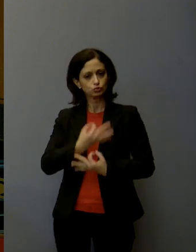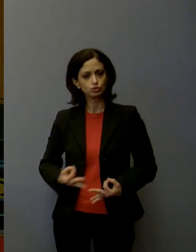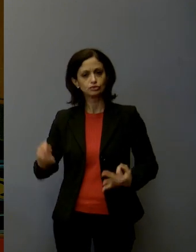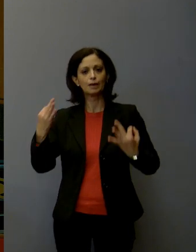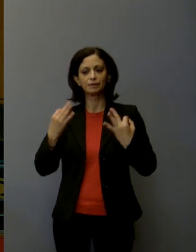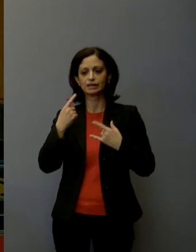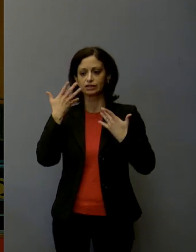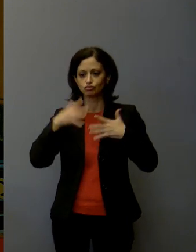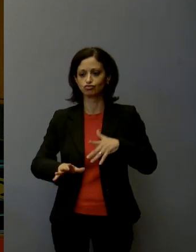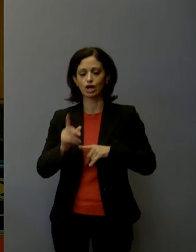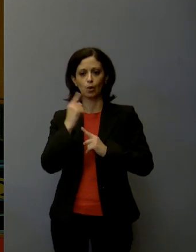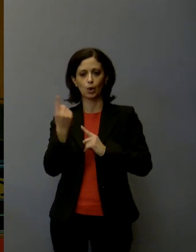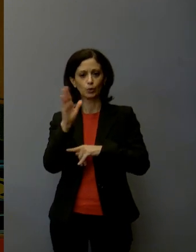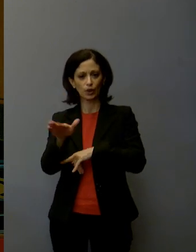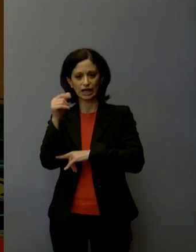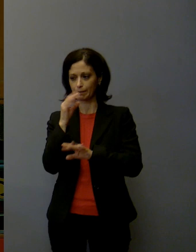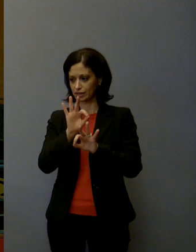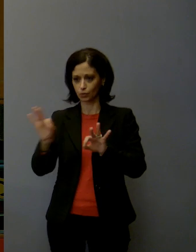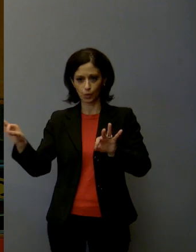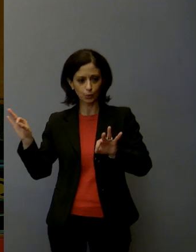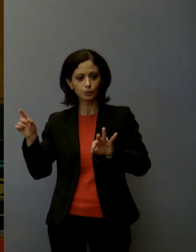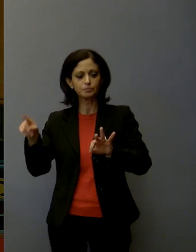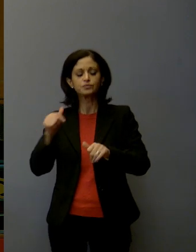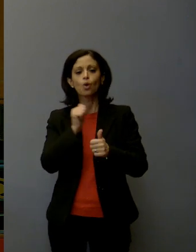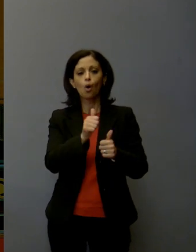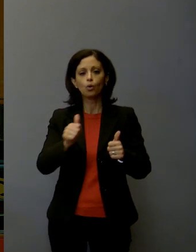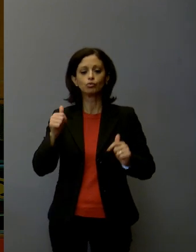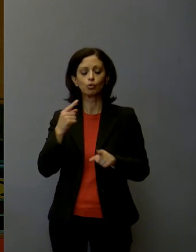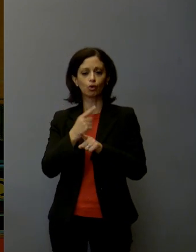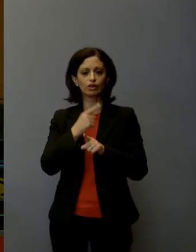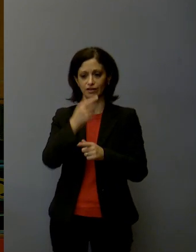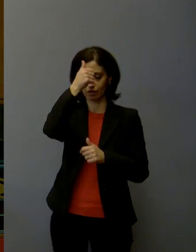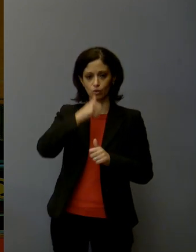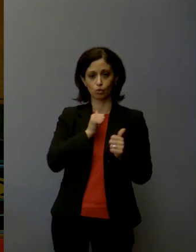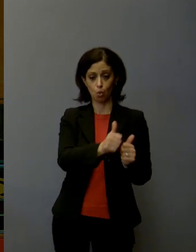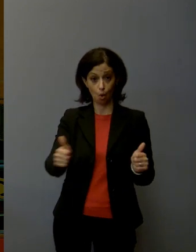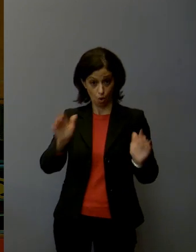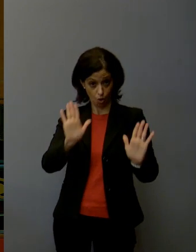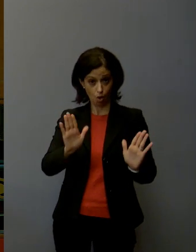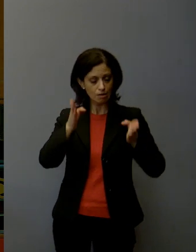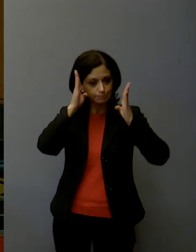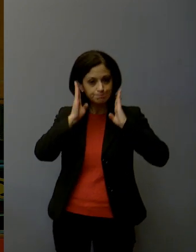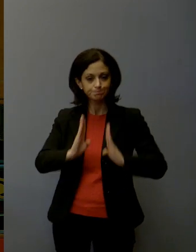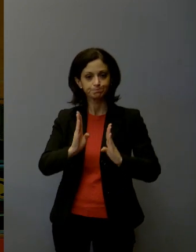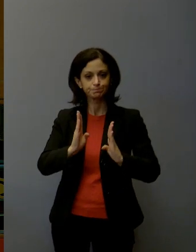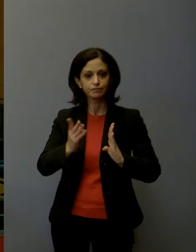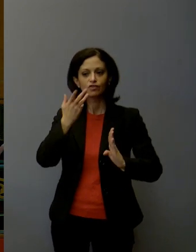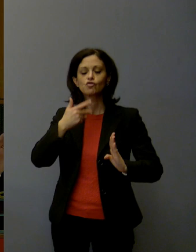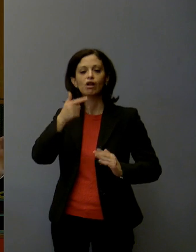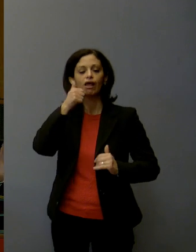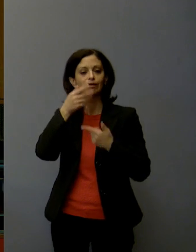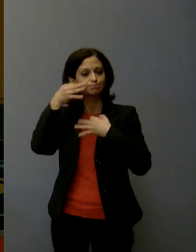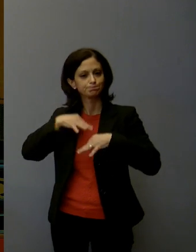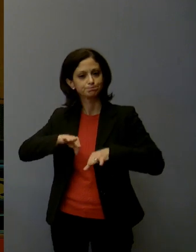è stato richiamato da qualcuno di voi ognuno deve avere il proprio ruolo Io vorrei che fosse rispettato